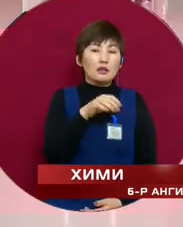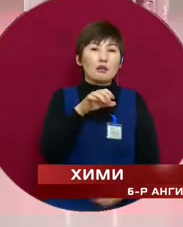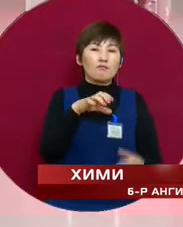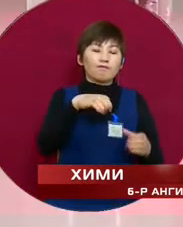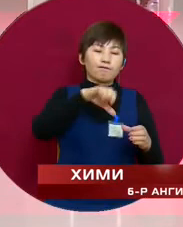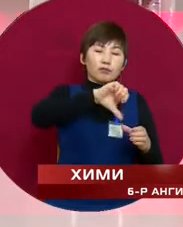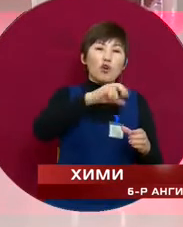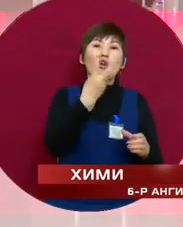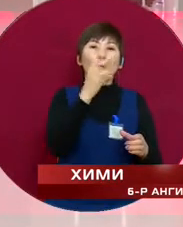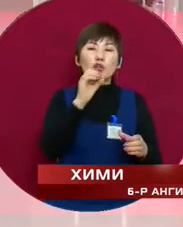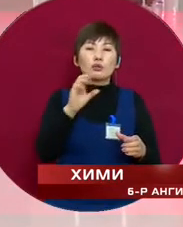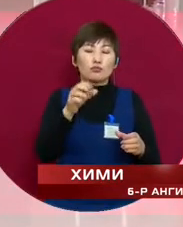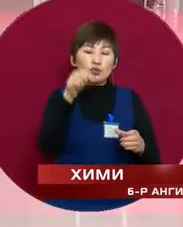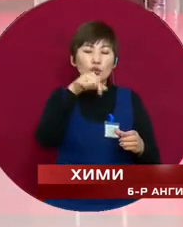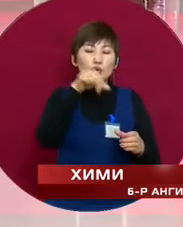туслыг авъя.